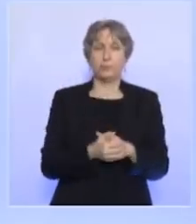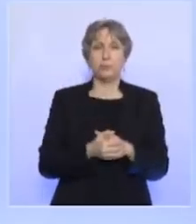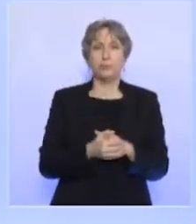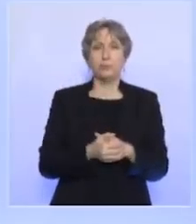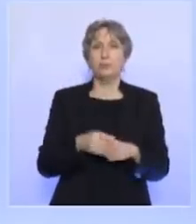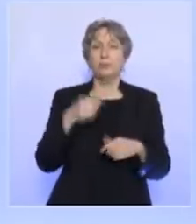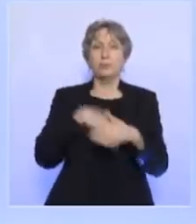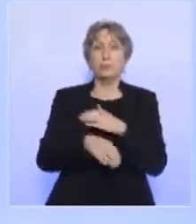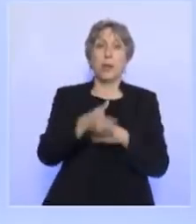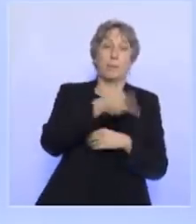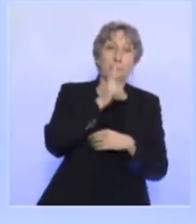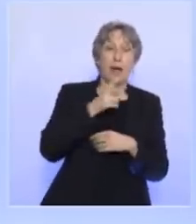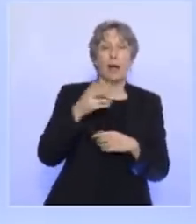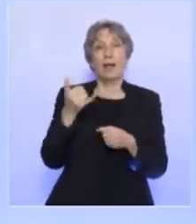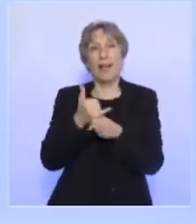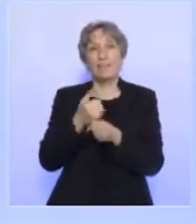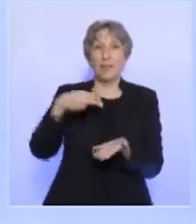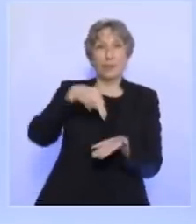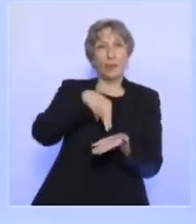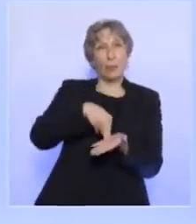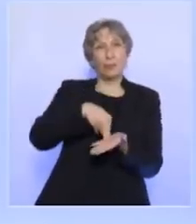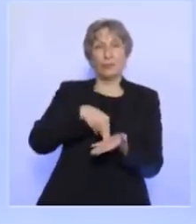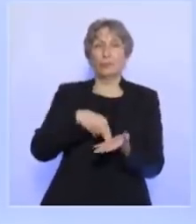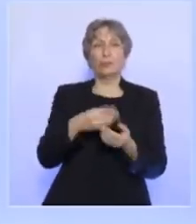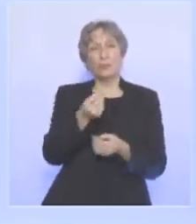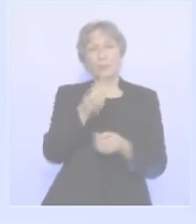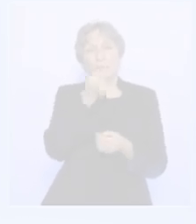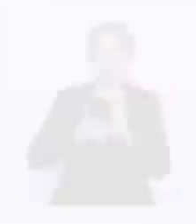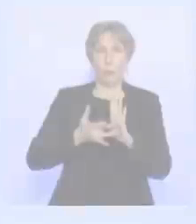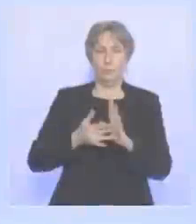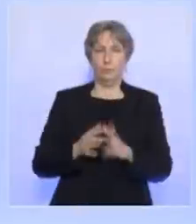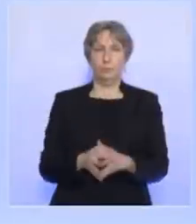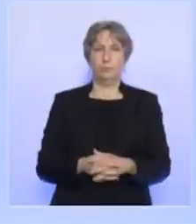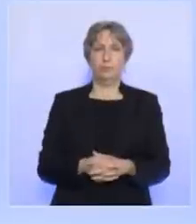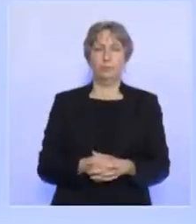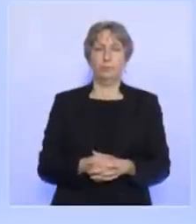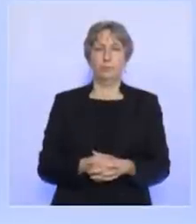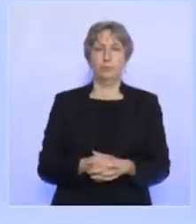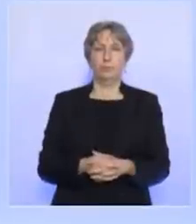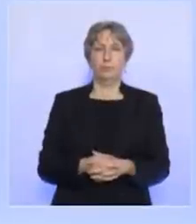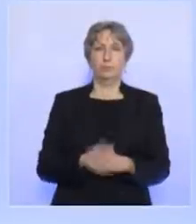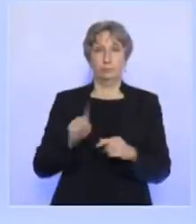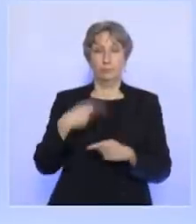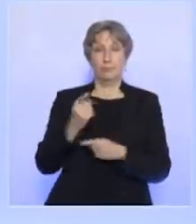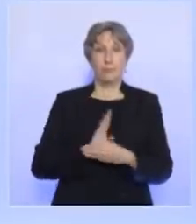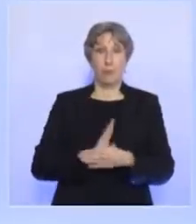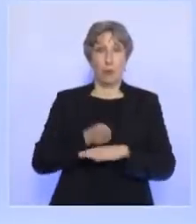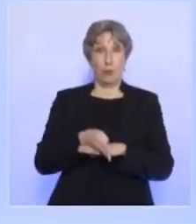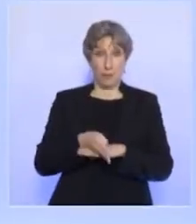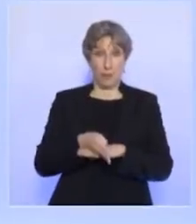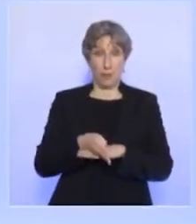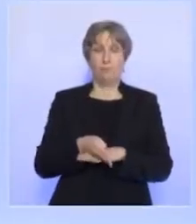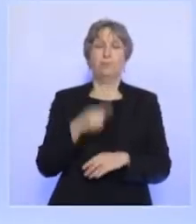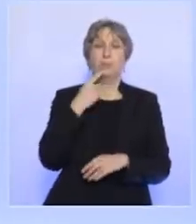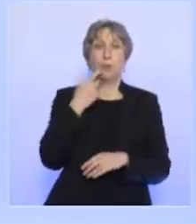ne pourra plus se faire seulement debout, mais seulement de manière assise. À compter de la rentrée, et pour une durée